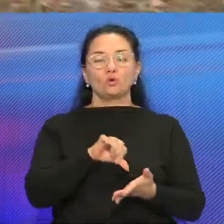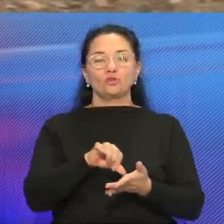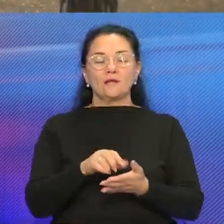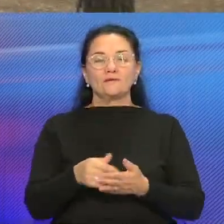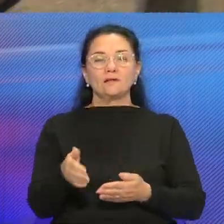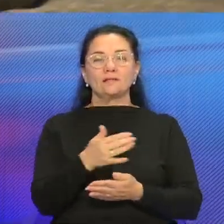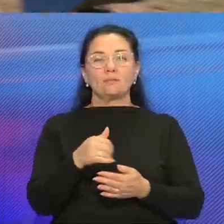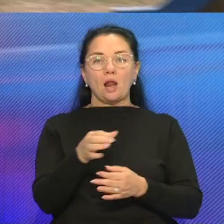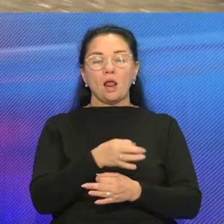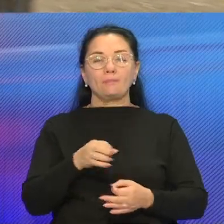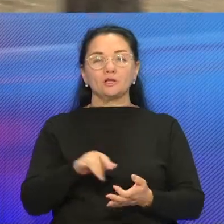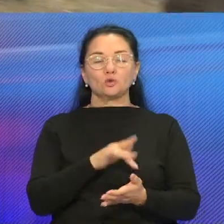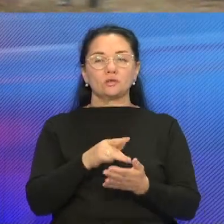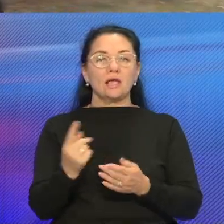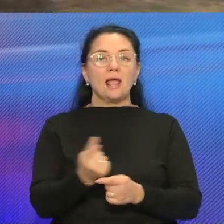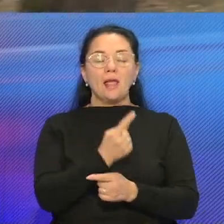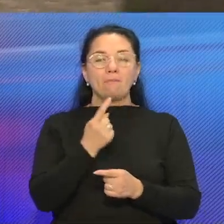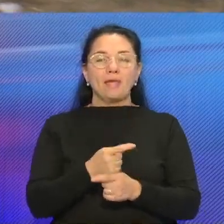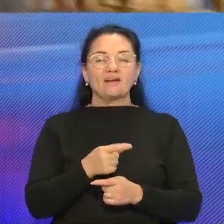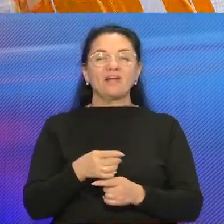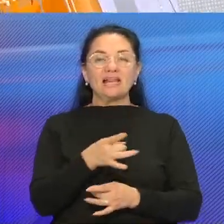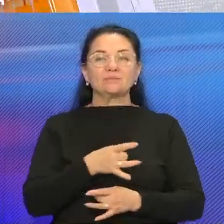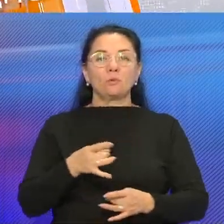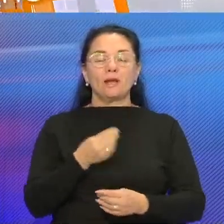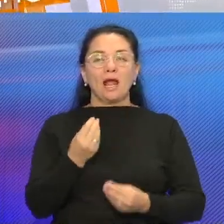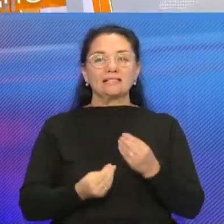ПЕРШИЕ РЕСПУБЛЯКАНСКИЕ ГУЛЬНИ ПАТРЫЙОТАУ